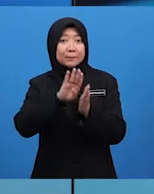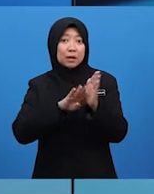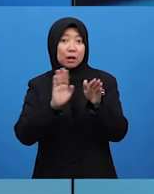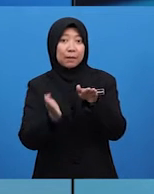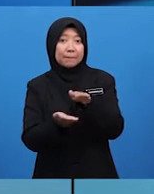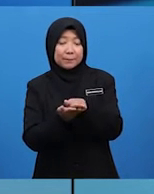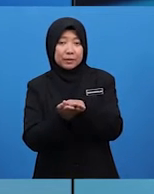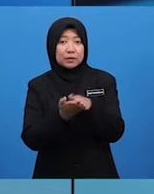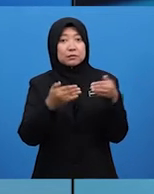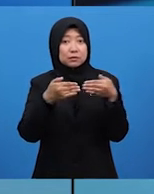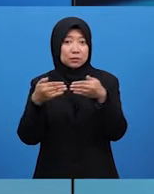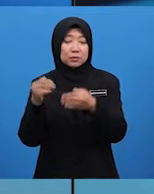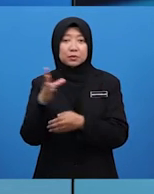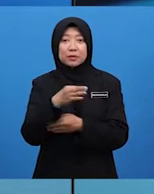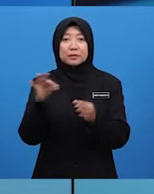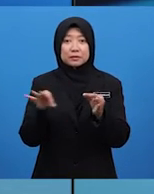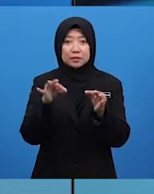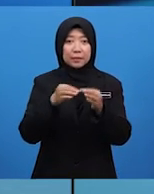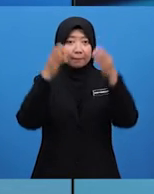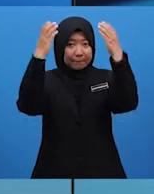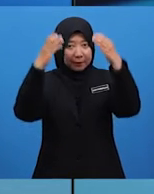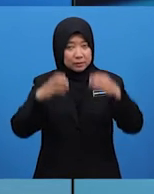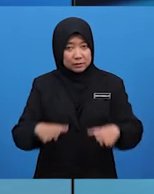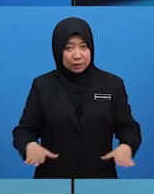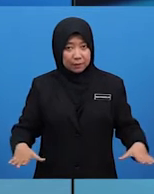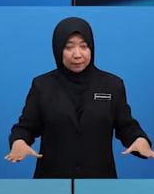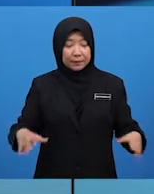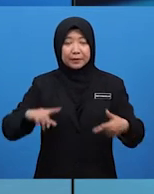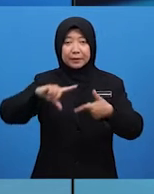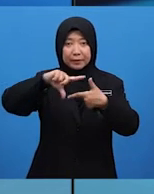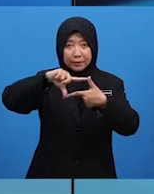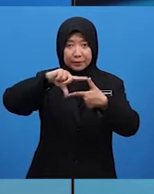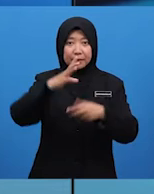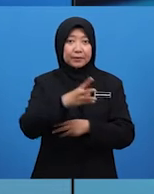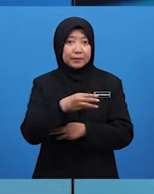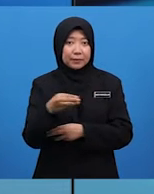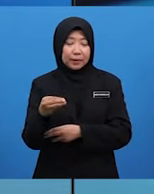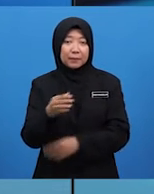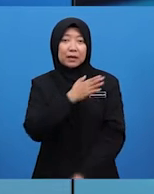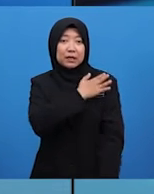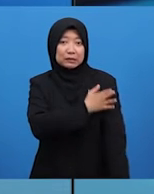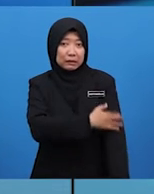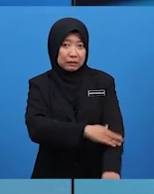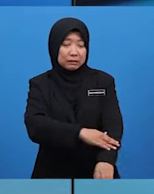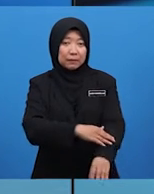mencantum dan menjahit pesak, kekek dan lengan